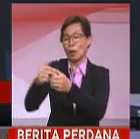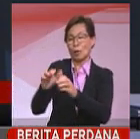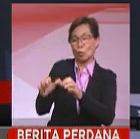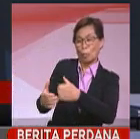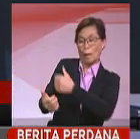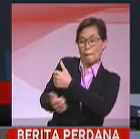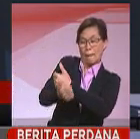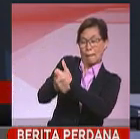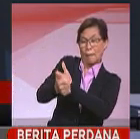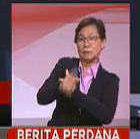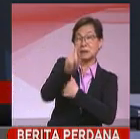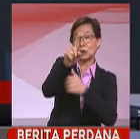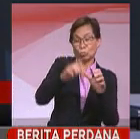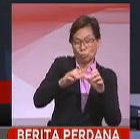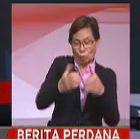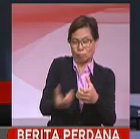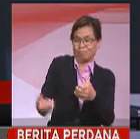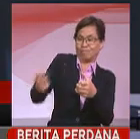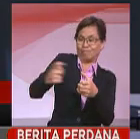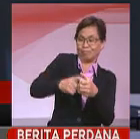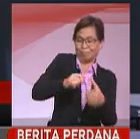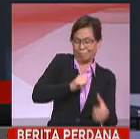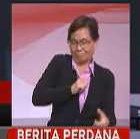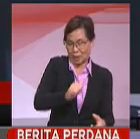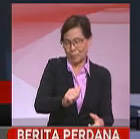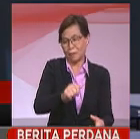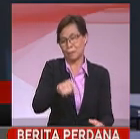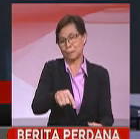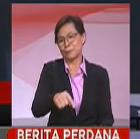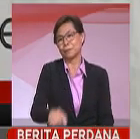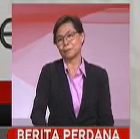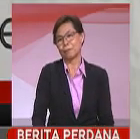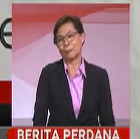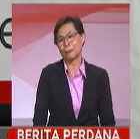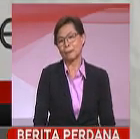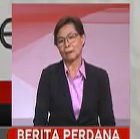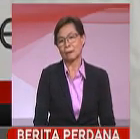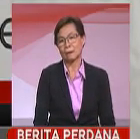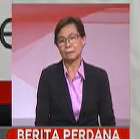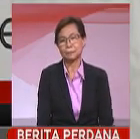berisiko serta 1 kluster berkaitan keagamaan.